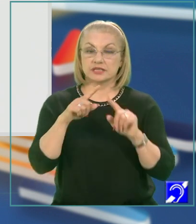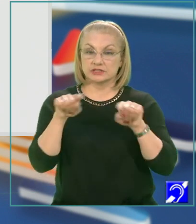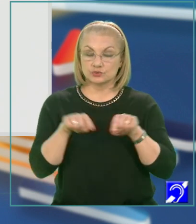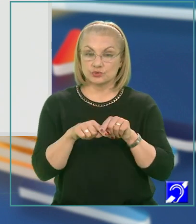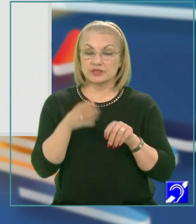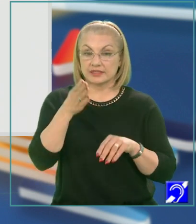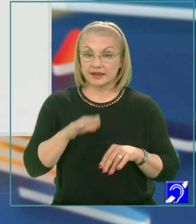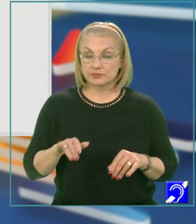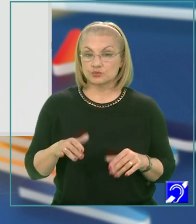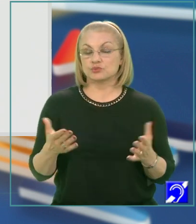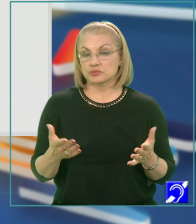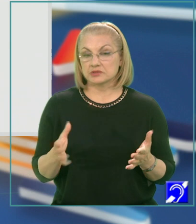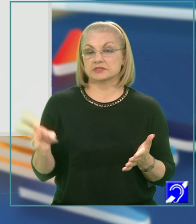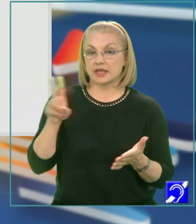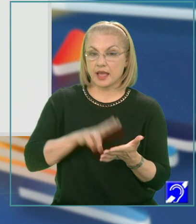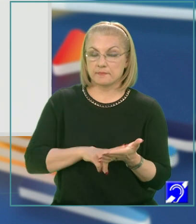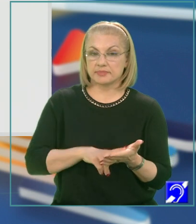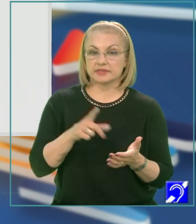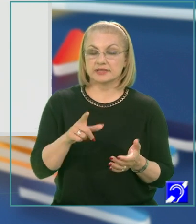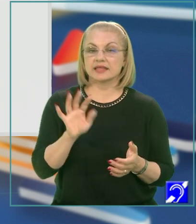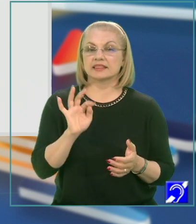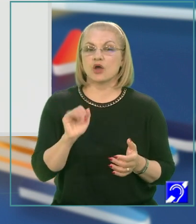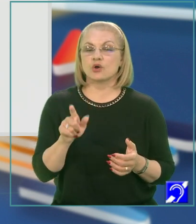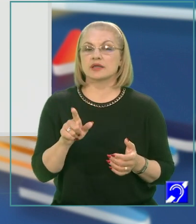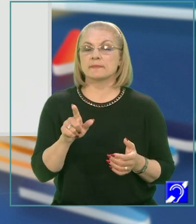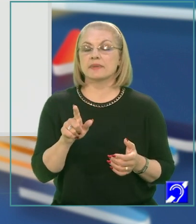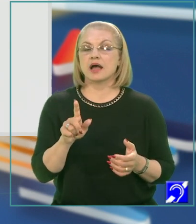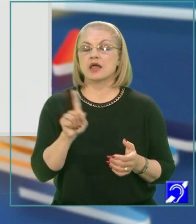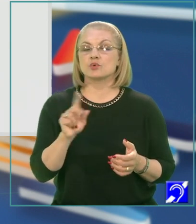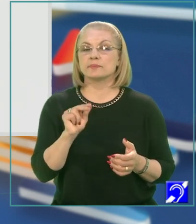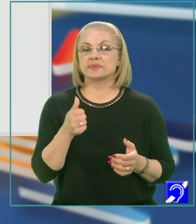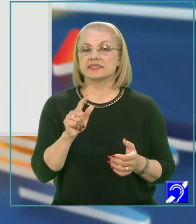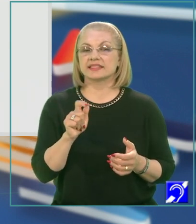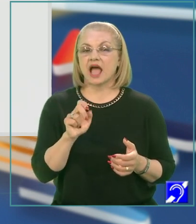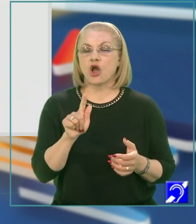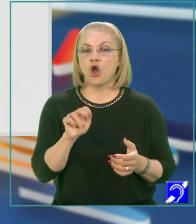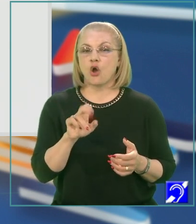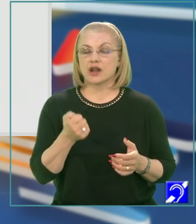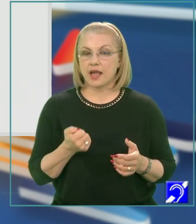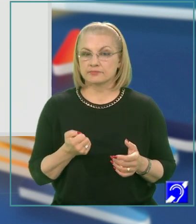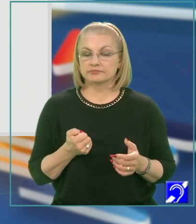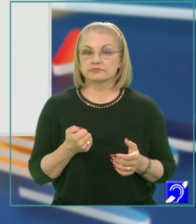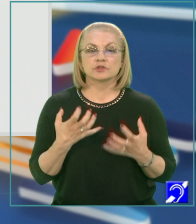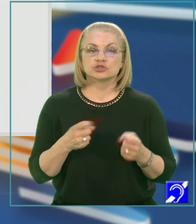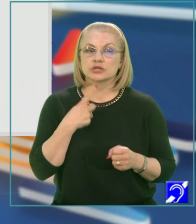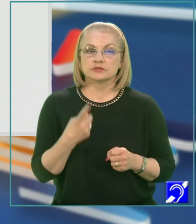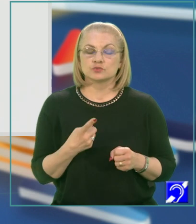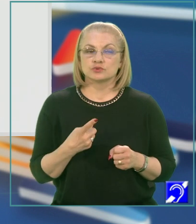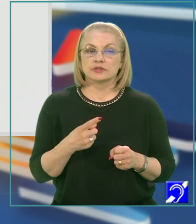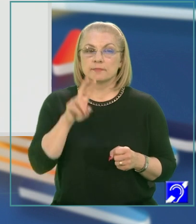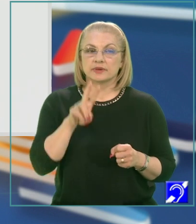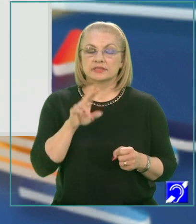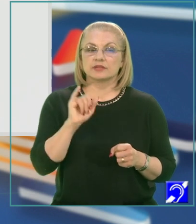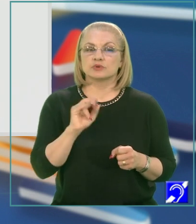evident putem aplica teorema lui Pitagora. care ne spune că pătratul